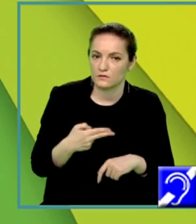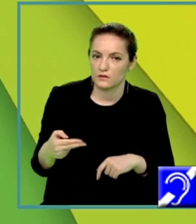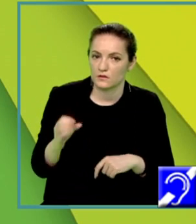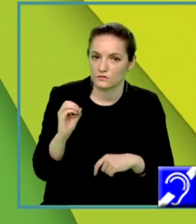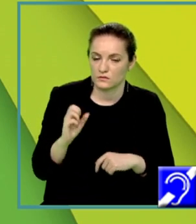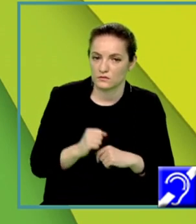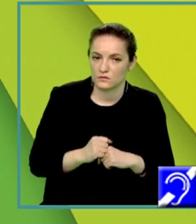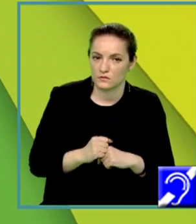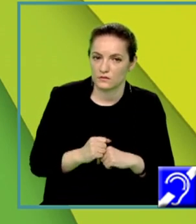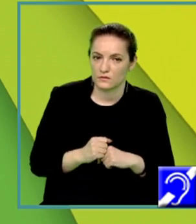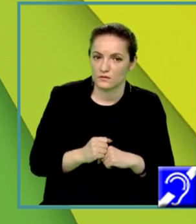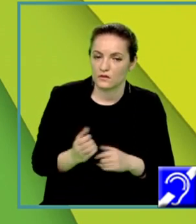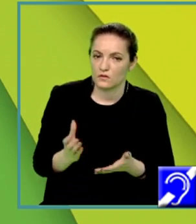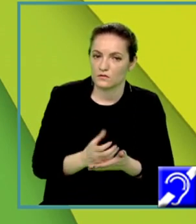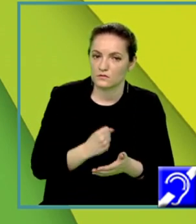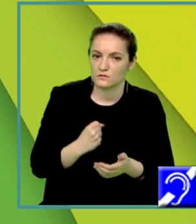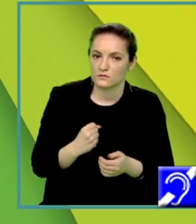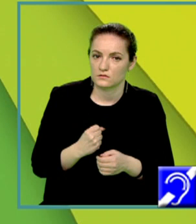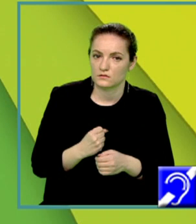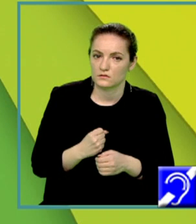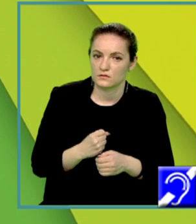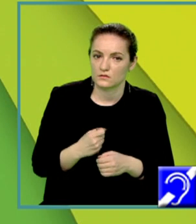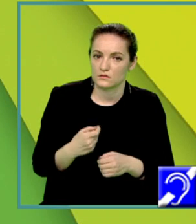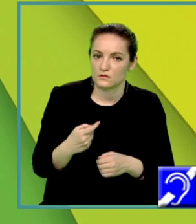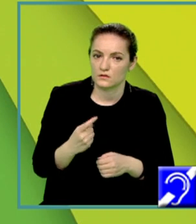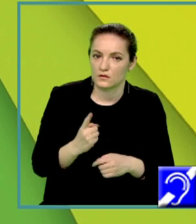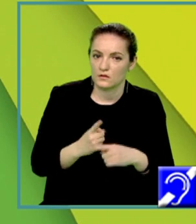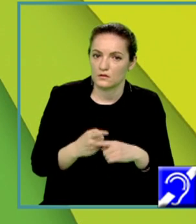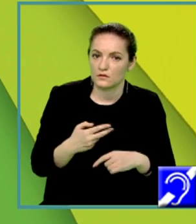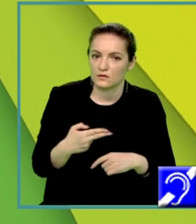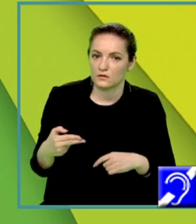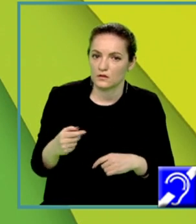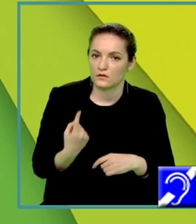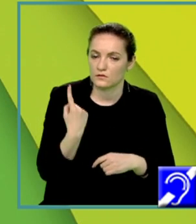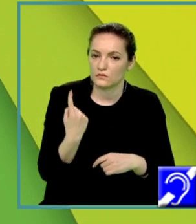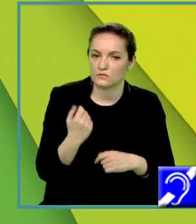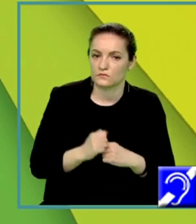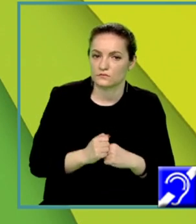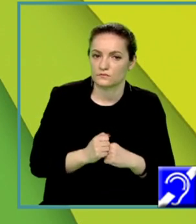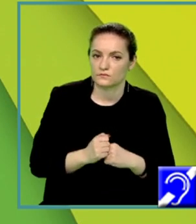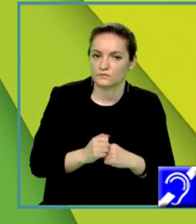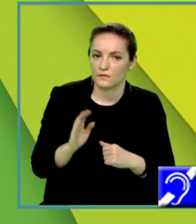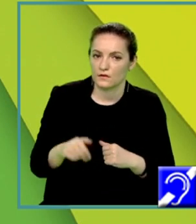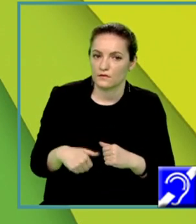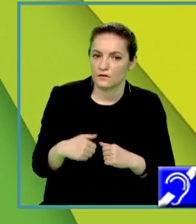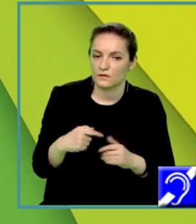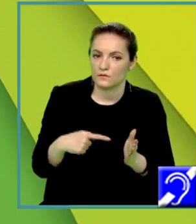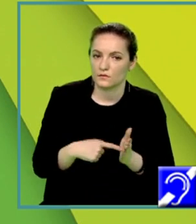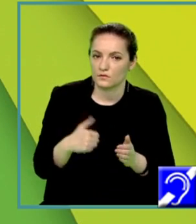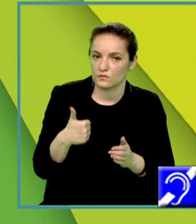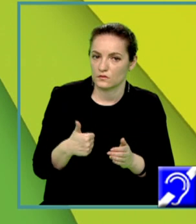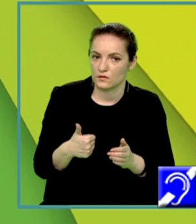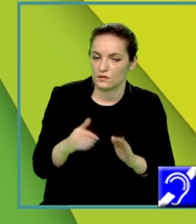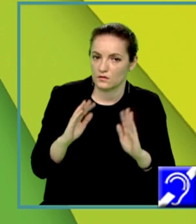0, de unde vom obține abscisa X egal cu 1. Avem, deci, punctul A mare